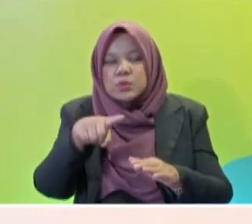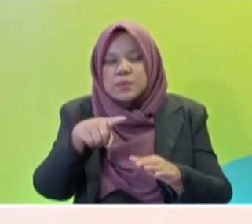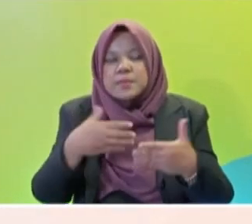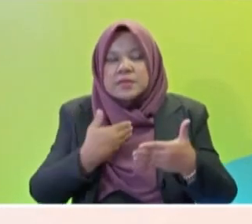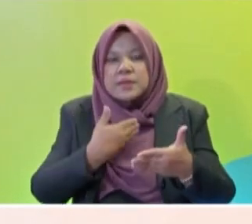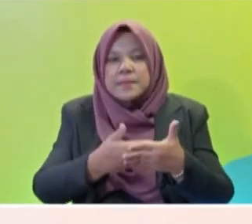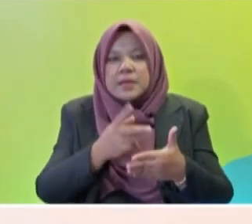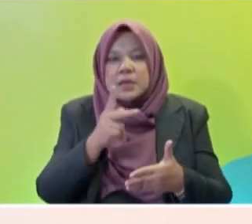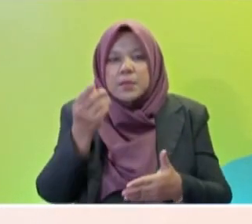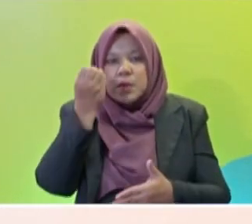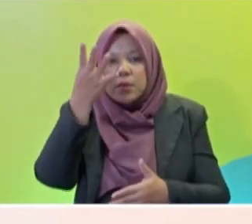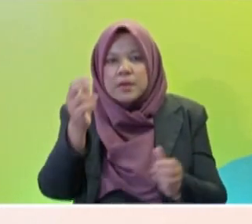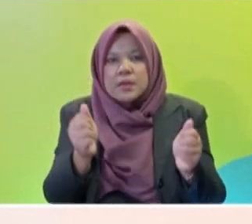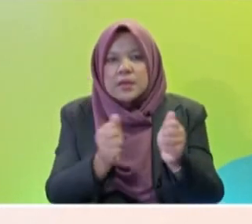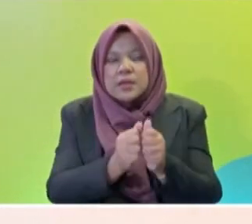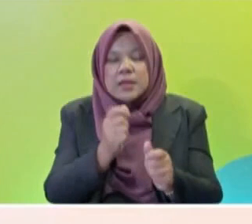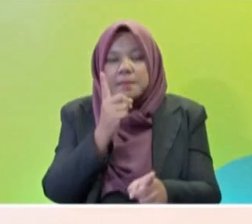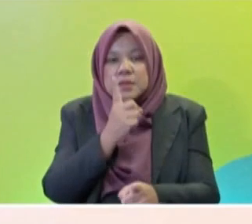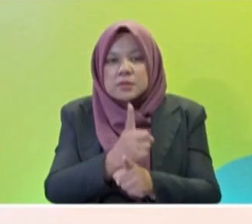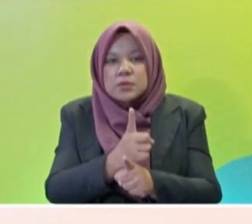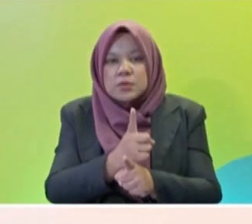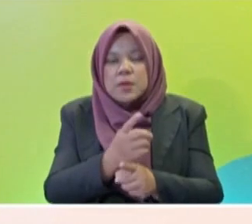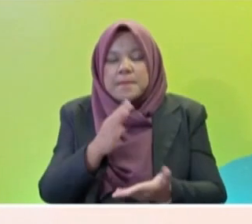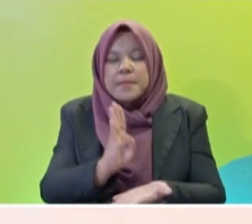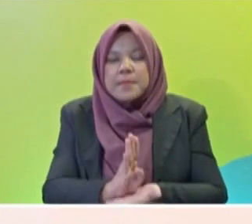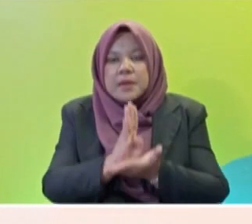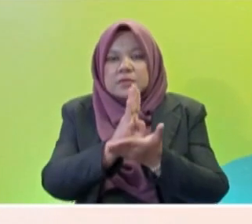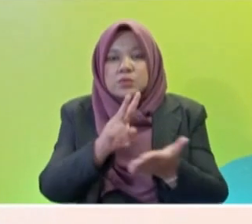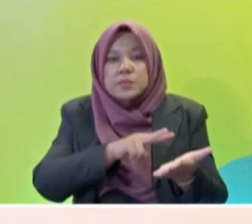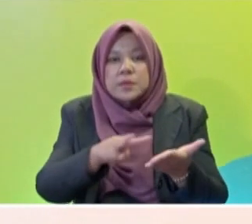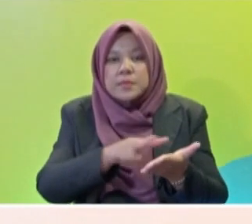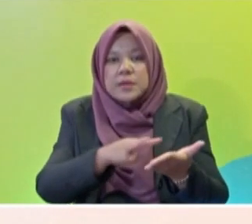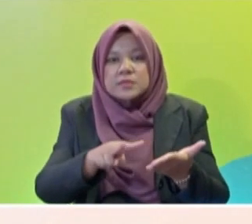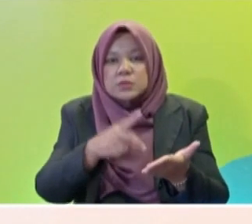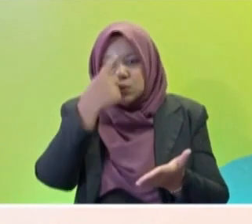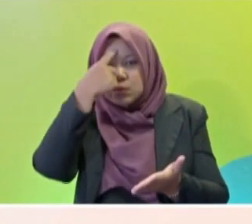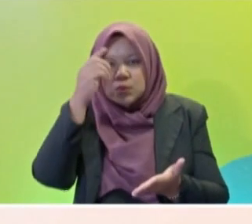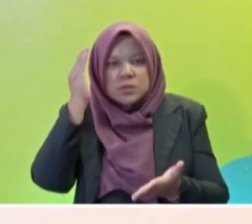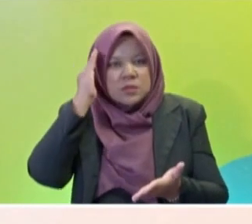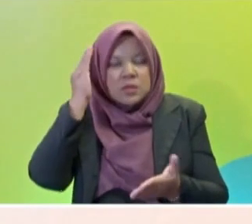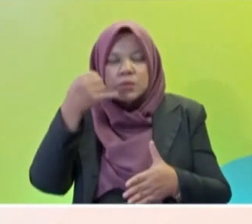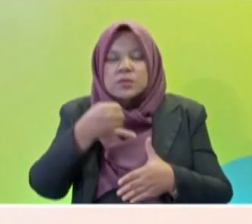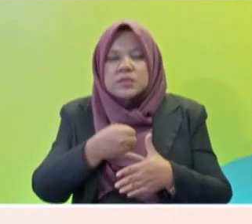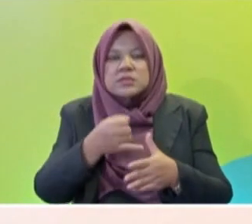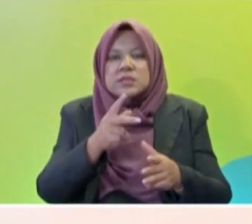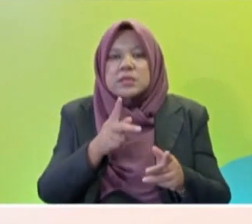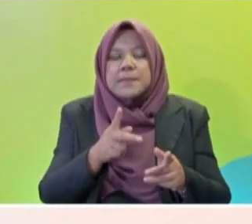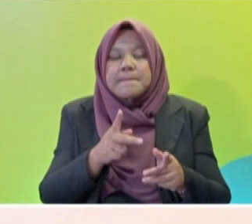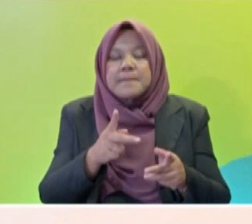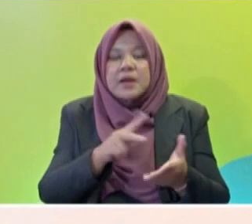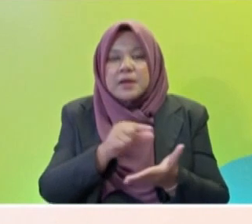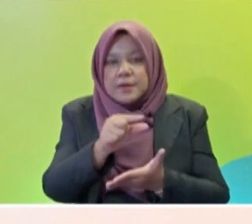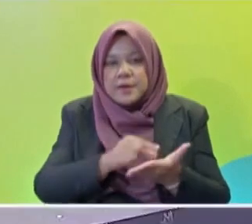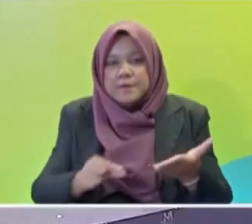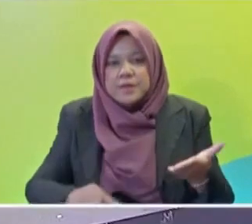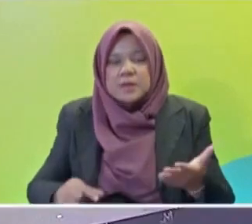tepat membantu pembaca untuk memahami isi kandungan grafik dan fokus pada isi utama Oke